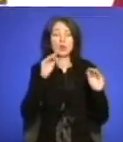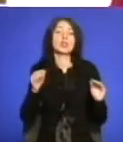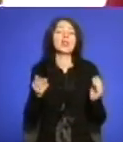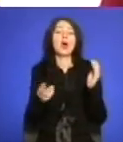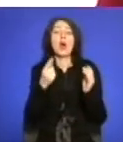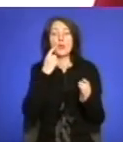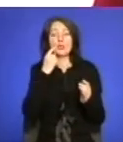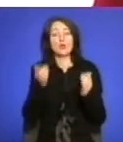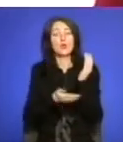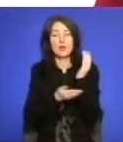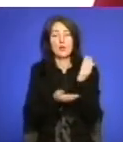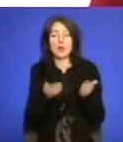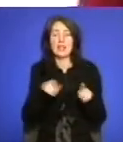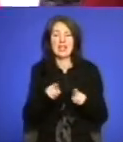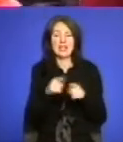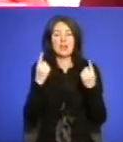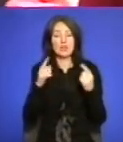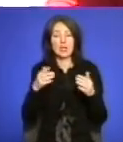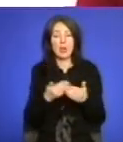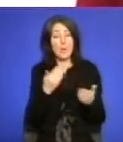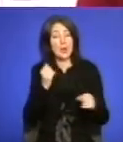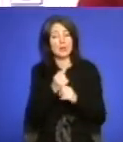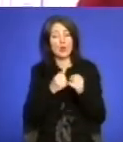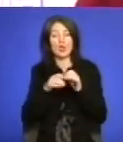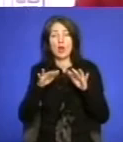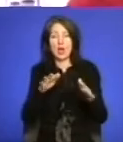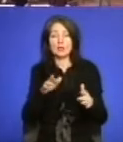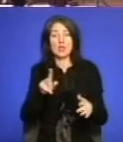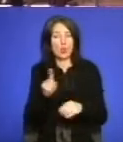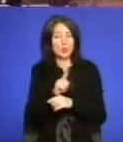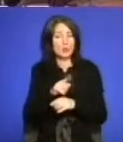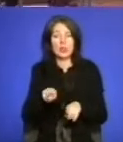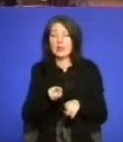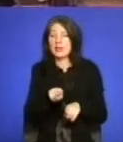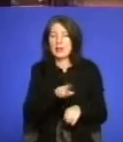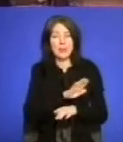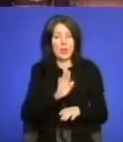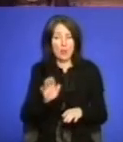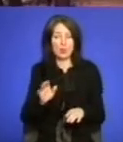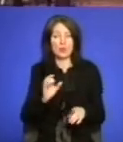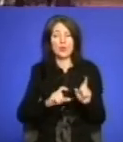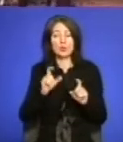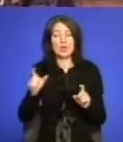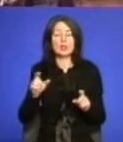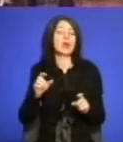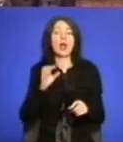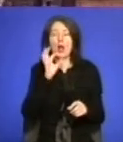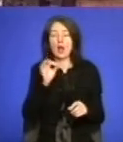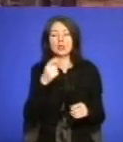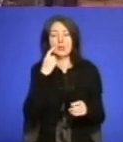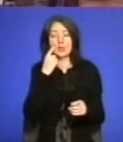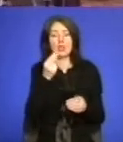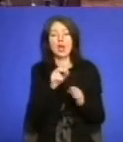таких масштабних передвеликодній акцій як у Тернополі Там не бачила студентка Олеся лашин розповідає писанки розфарбовують